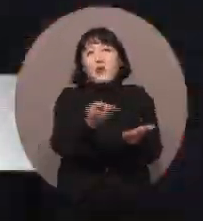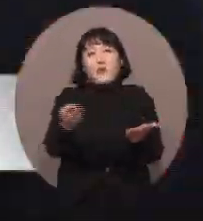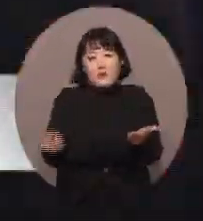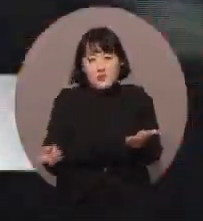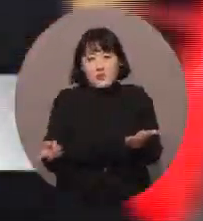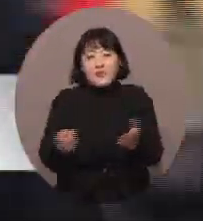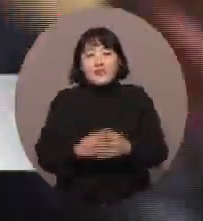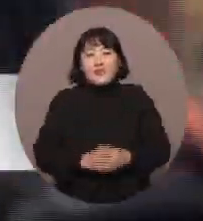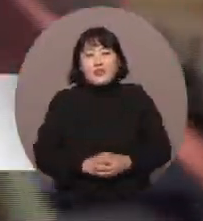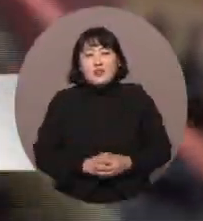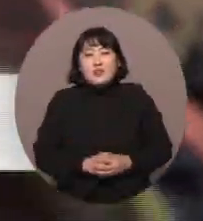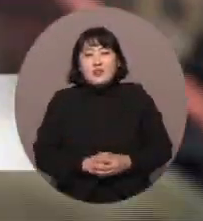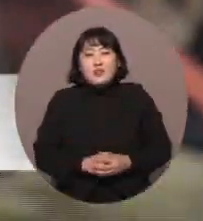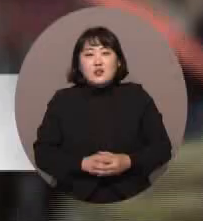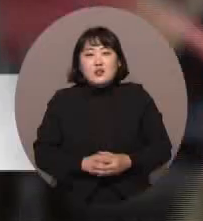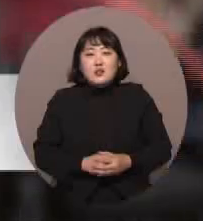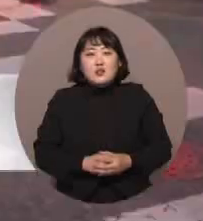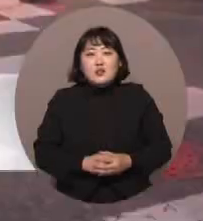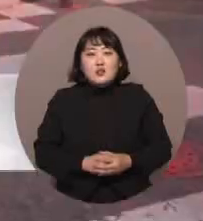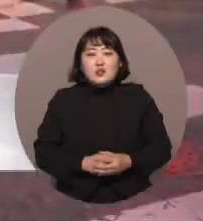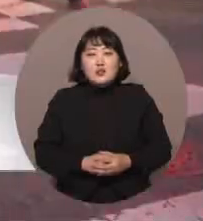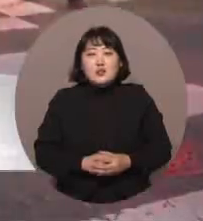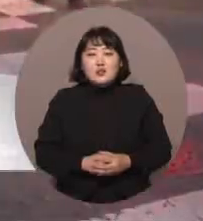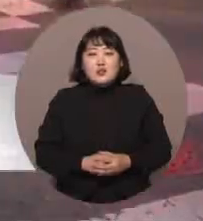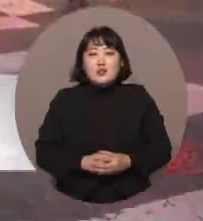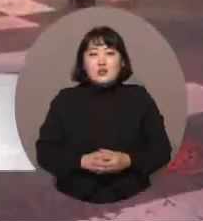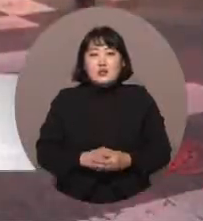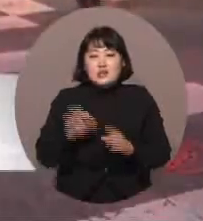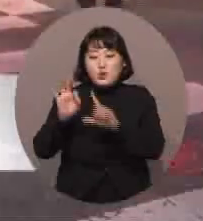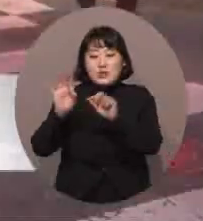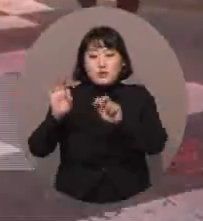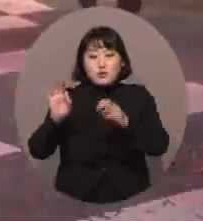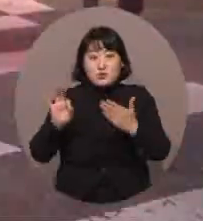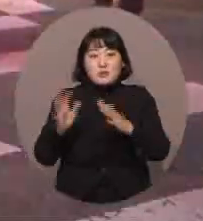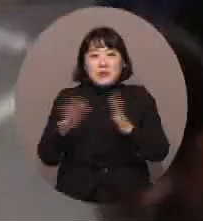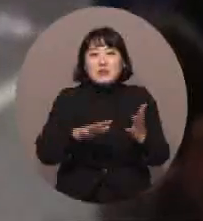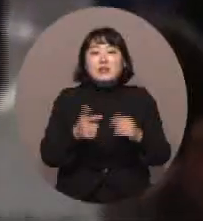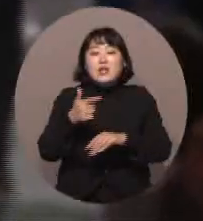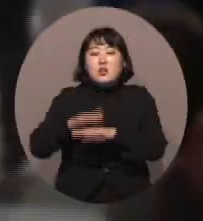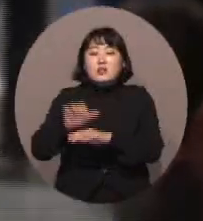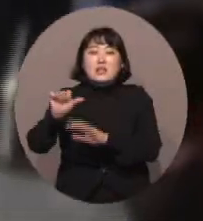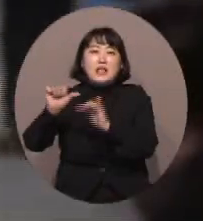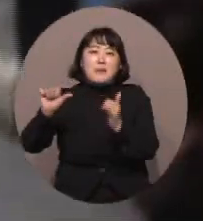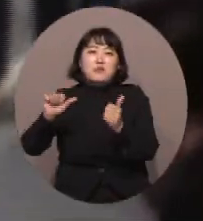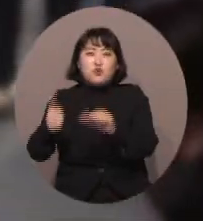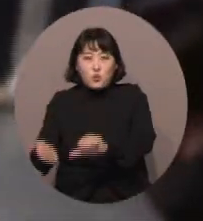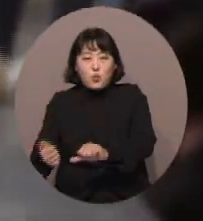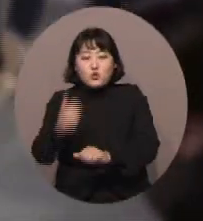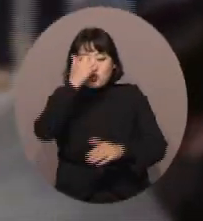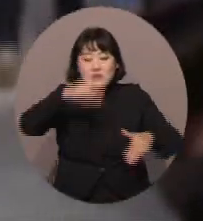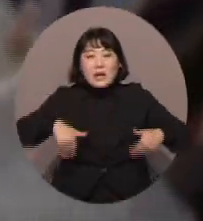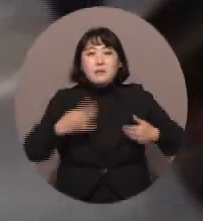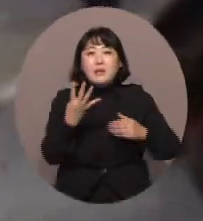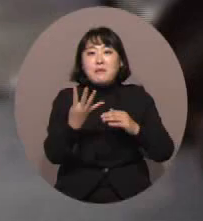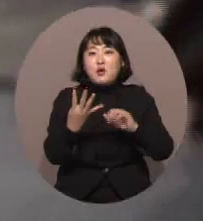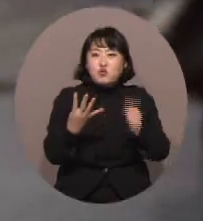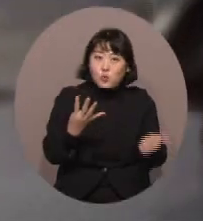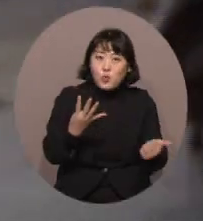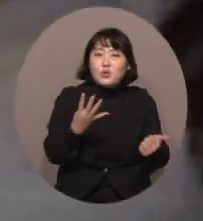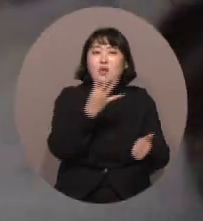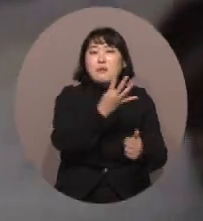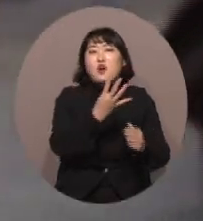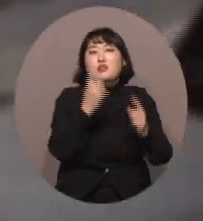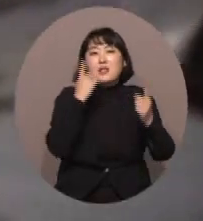설명했습니다 이로써 12구 참새로 인해 대전에서는 5명이 숨졌고 충남에서는 4명이